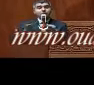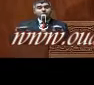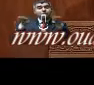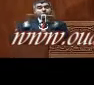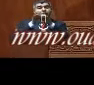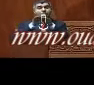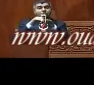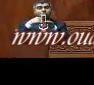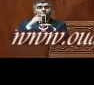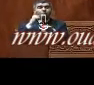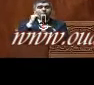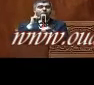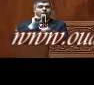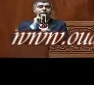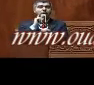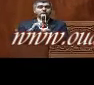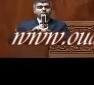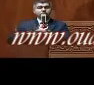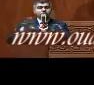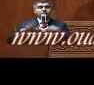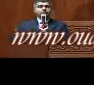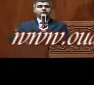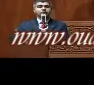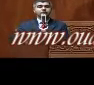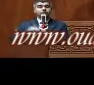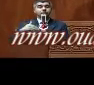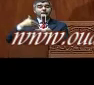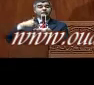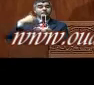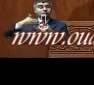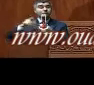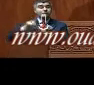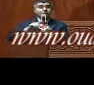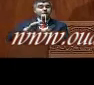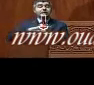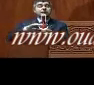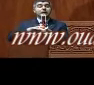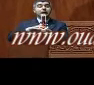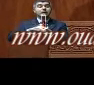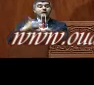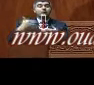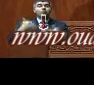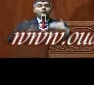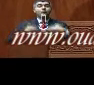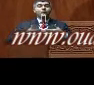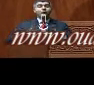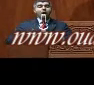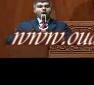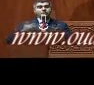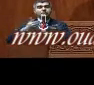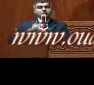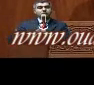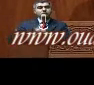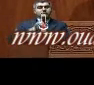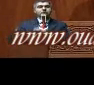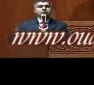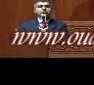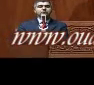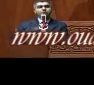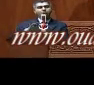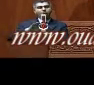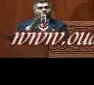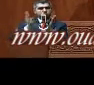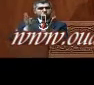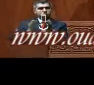بين المواطنات والمواطنين، واعتمدت خلال الأسابيع الأخيرة السياسة العامة المتعلقة بالأشخاص ذوي الإعاقة. إن هدفنا جميعا